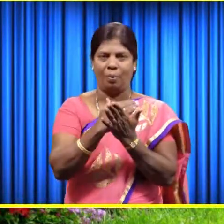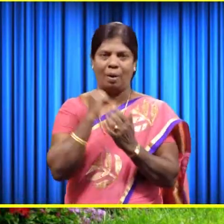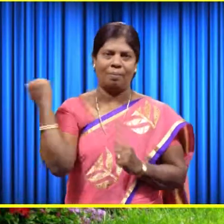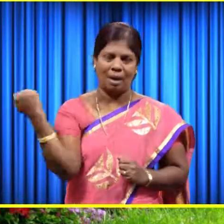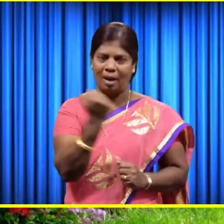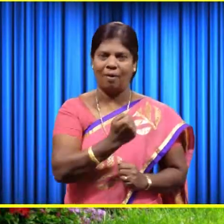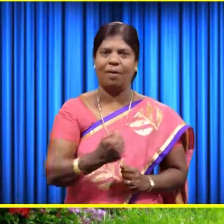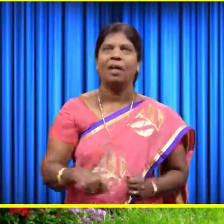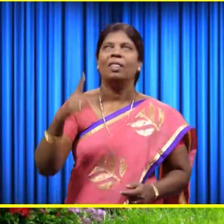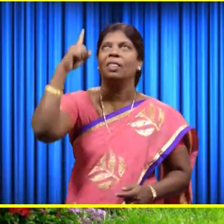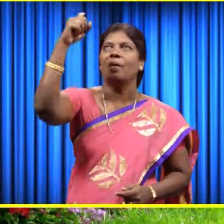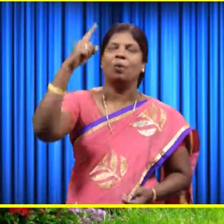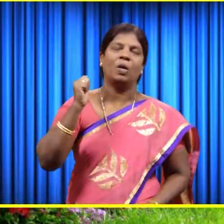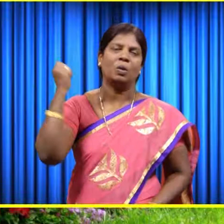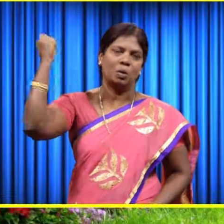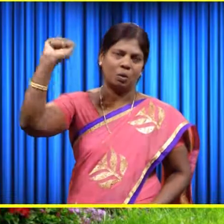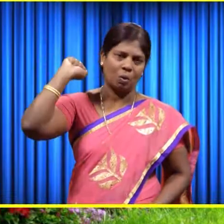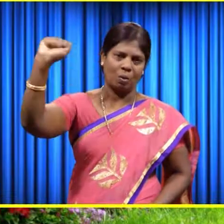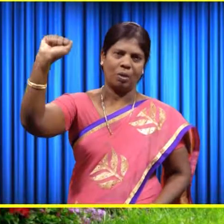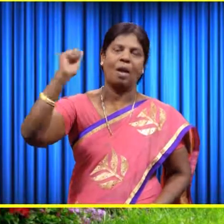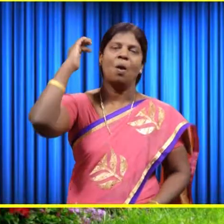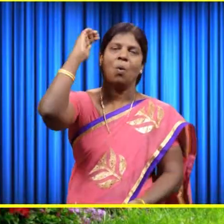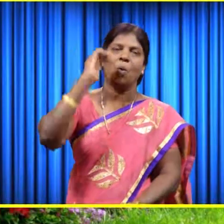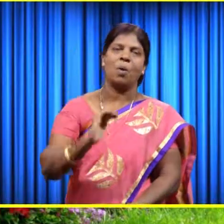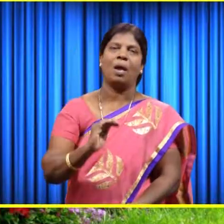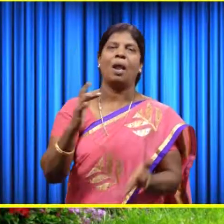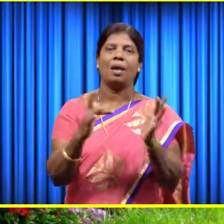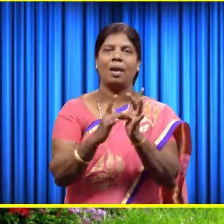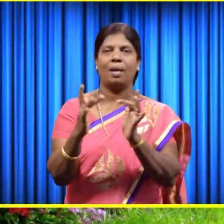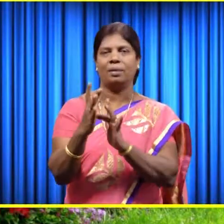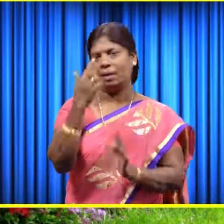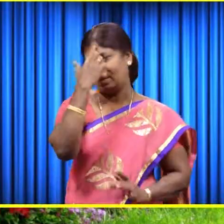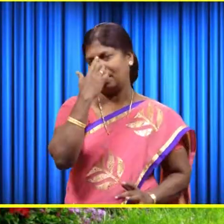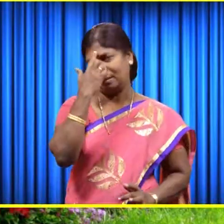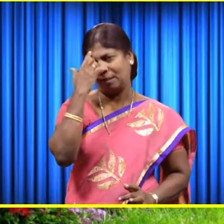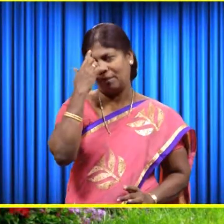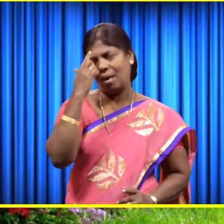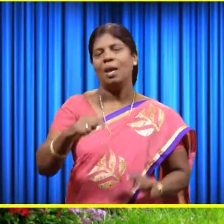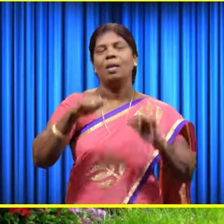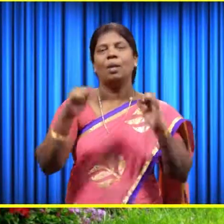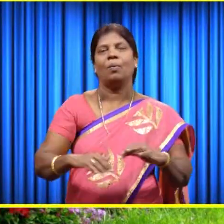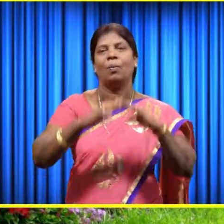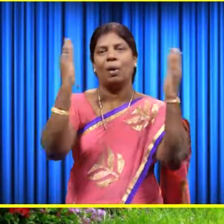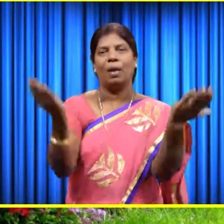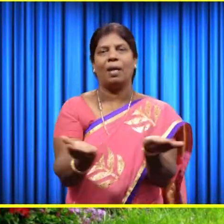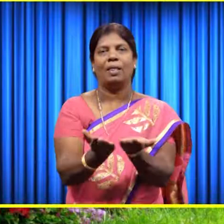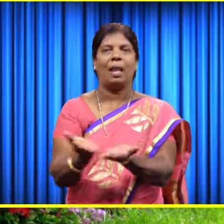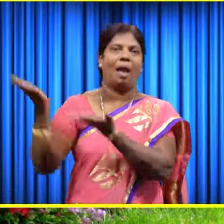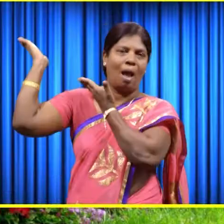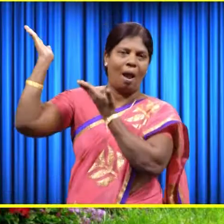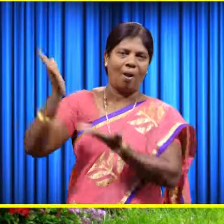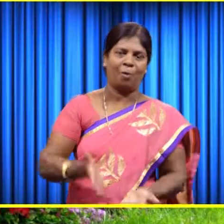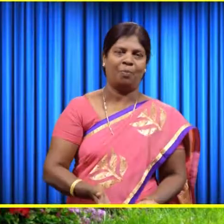அவருடைய நேச குமாரனாகிய கிறிஸ்துவை இந்த உலகத்திலே அவர் அனுப்பி அவரை